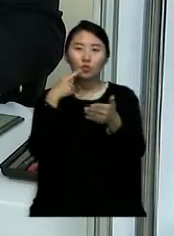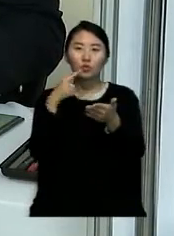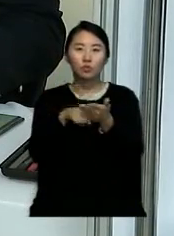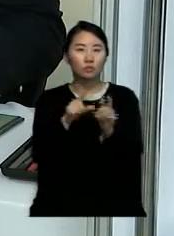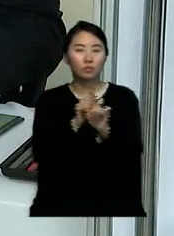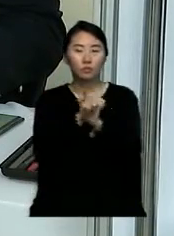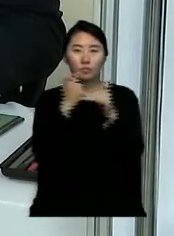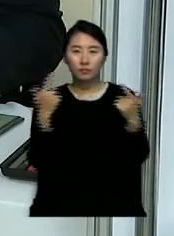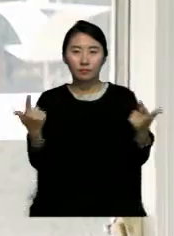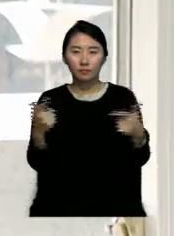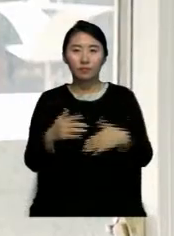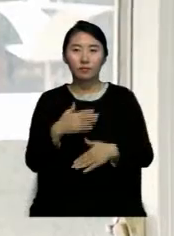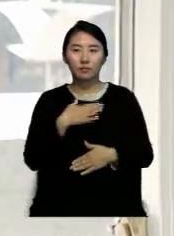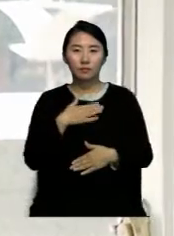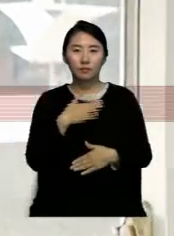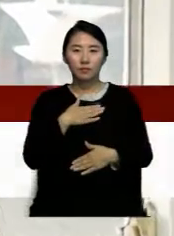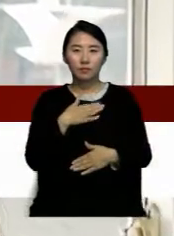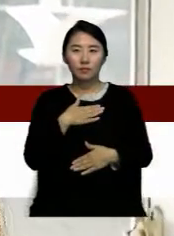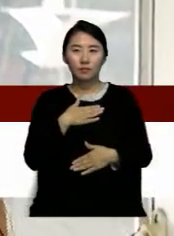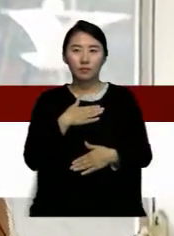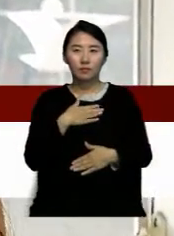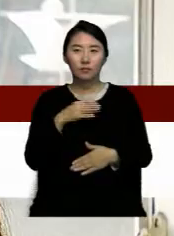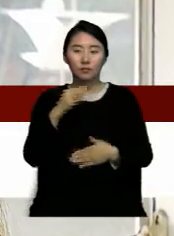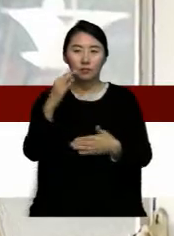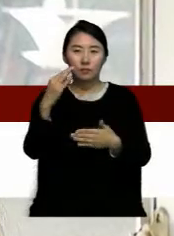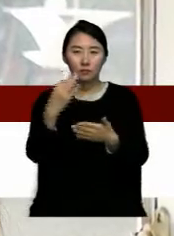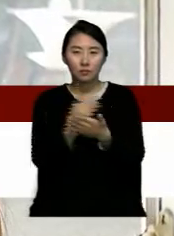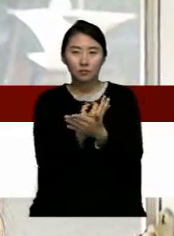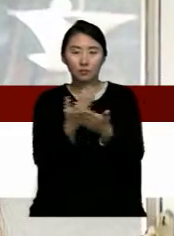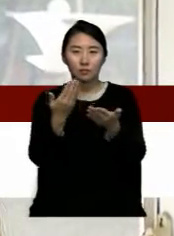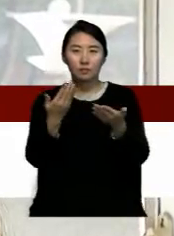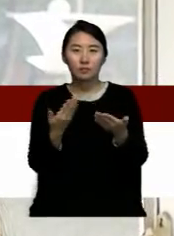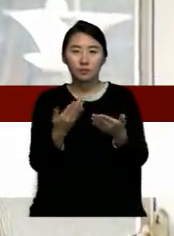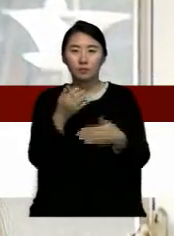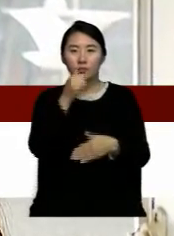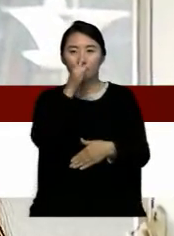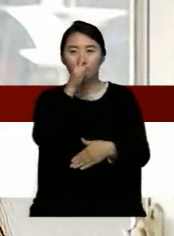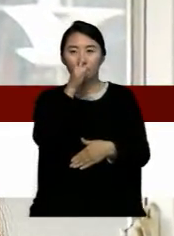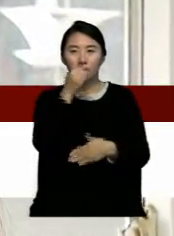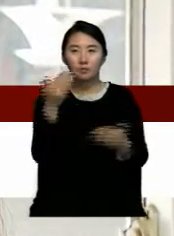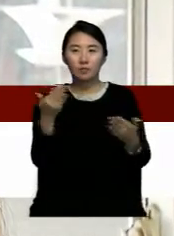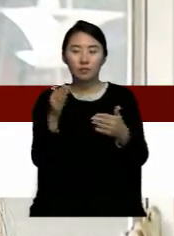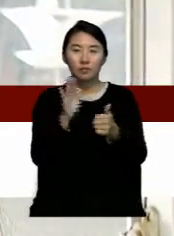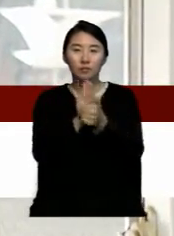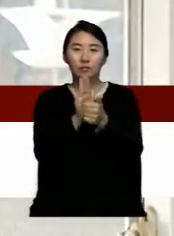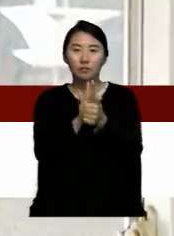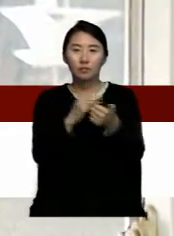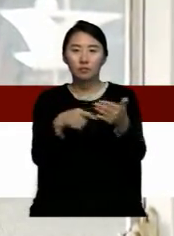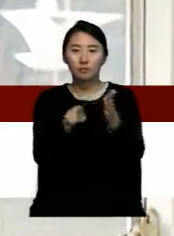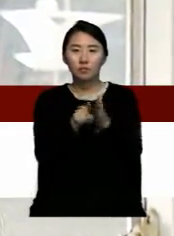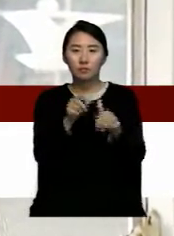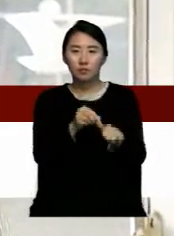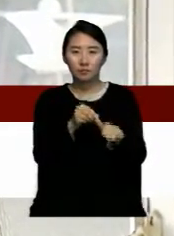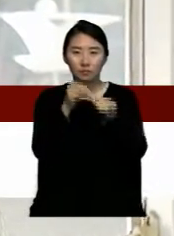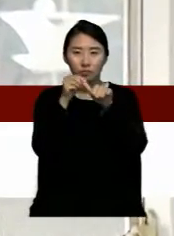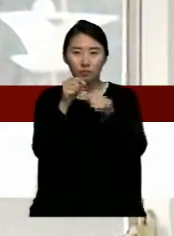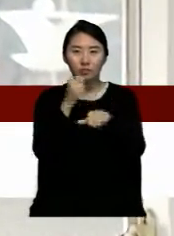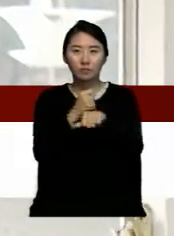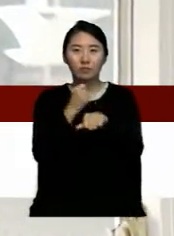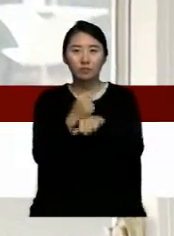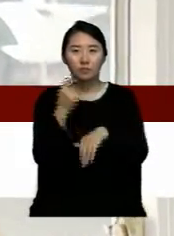않습니다. 네, 저는 실업급여를 받고 있어서 취업 준비를 하고 있는 상태라서